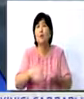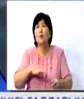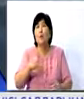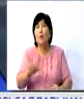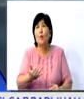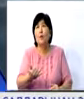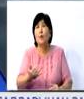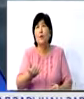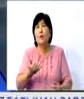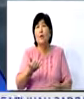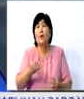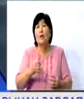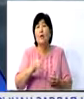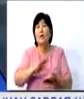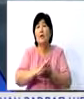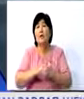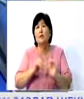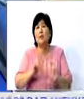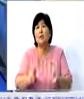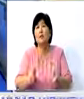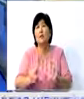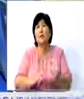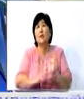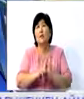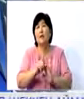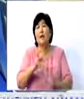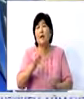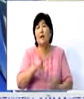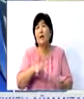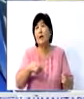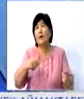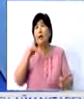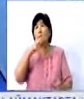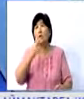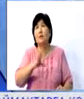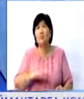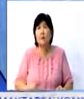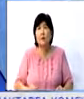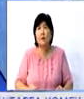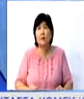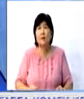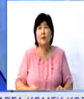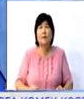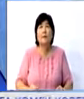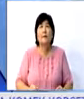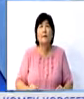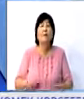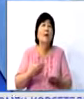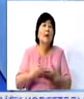Оның кезінші арты отырылды, ертең басталады дегеніне қазір 2 жыл болды. Комиссия құрылды үшін ана жерде түйе аласың адамдар